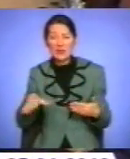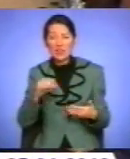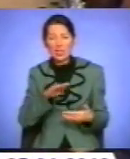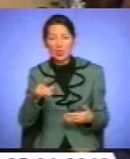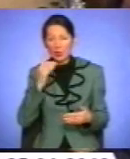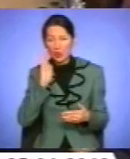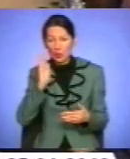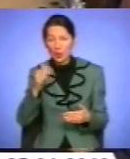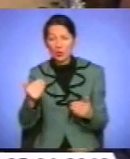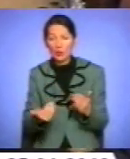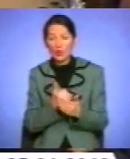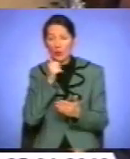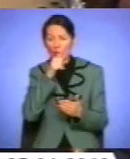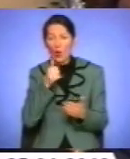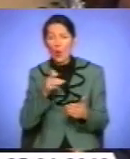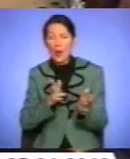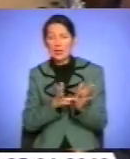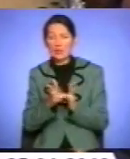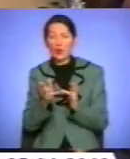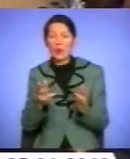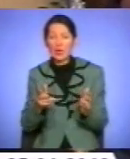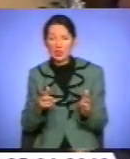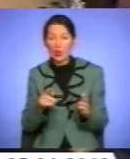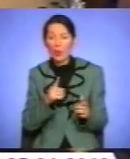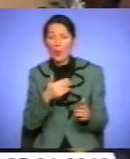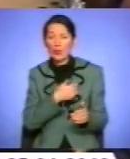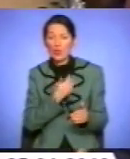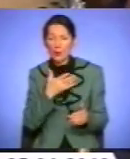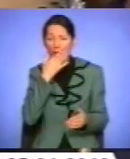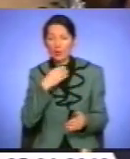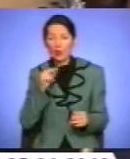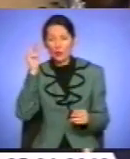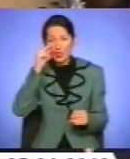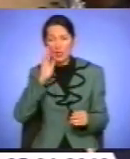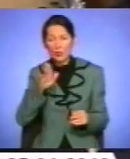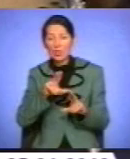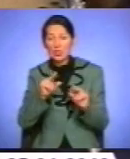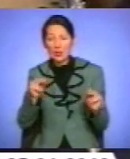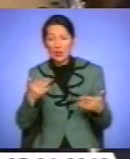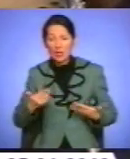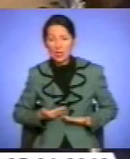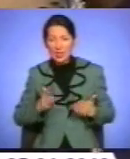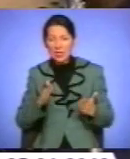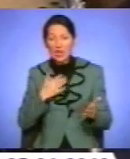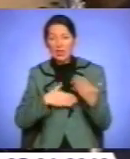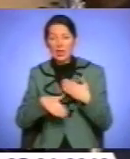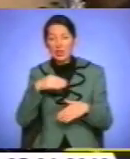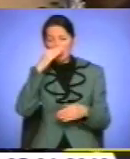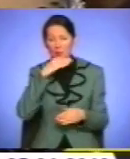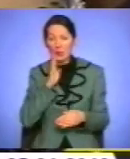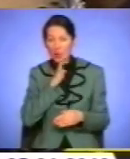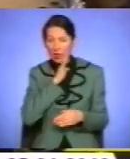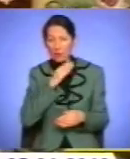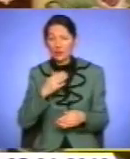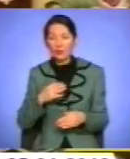роком, з Різдвом Христовим, і побажати їм, щоб вони гарно вчилися, щоб вони були щасливі і жили тільки на радість батькам і на радість